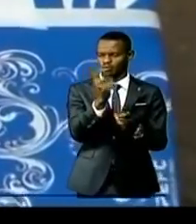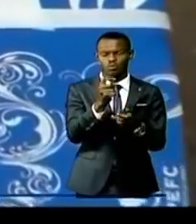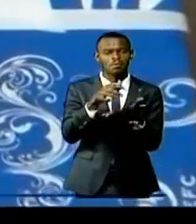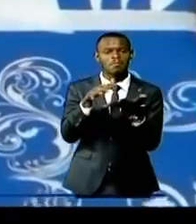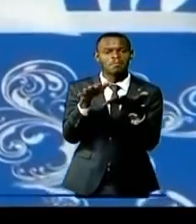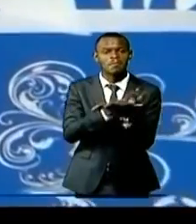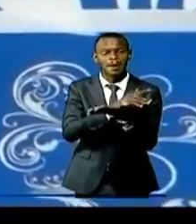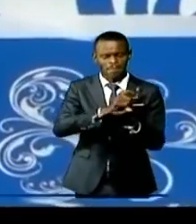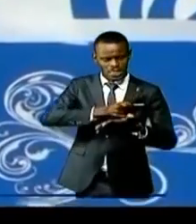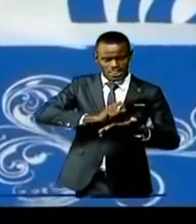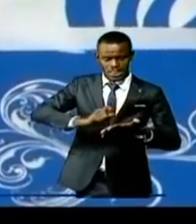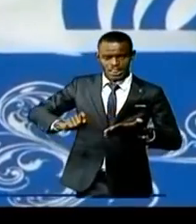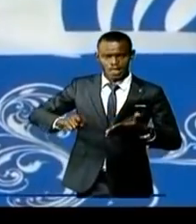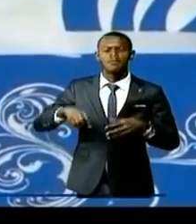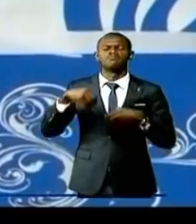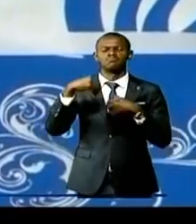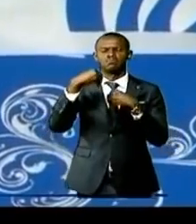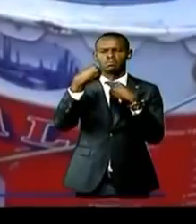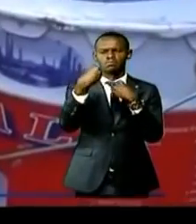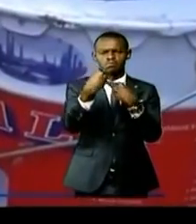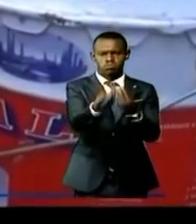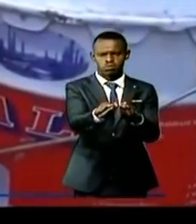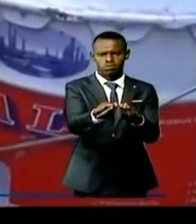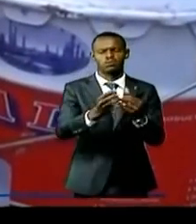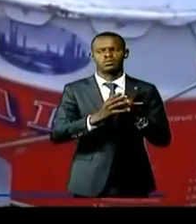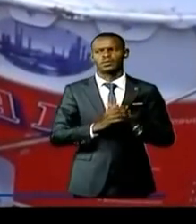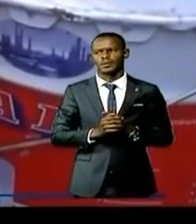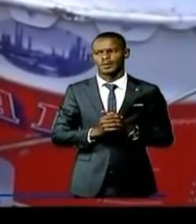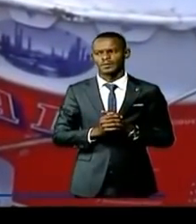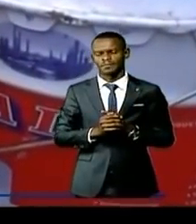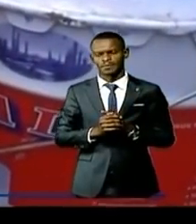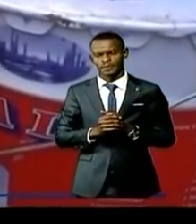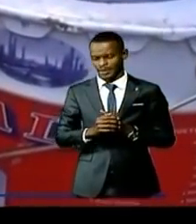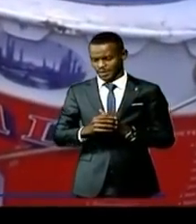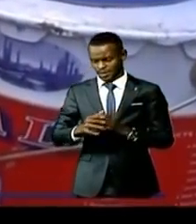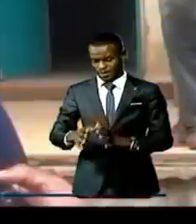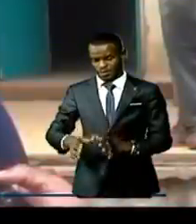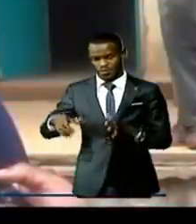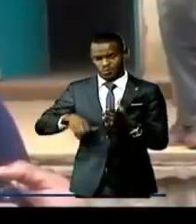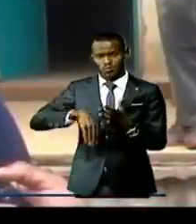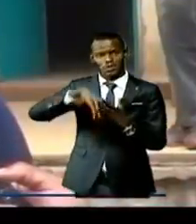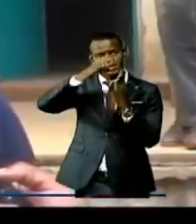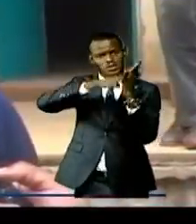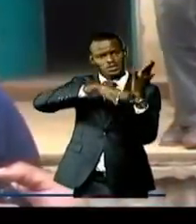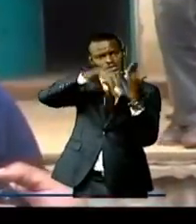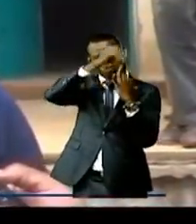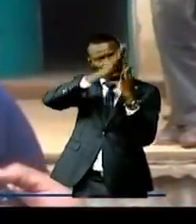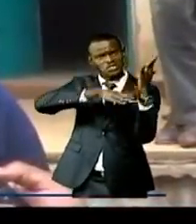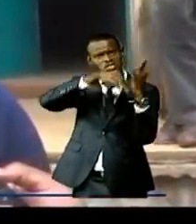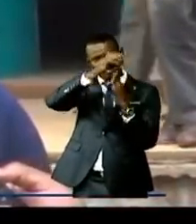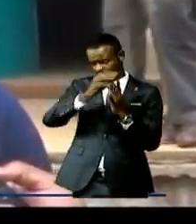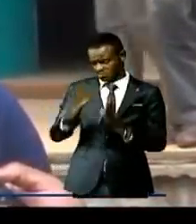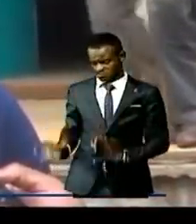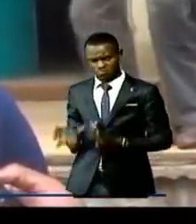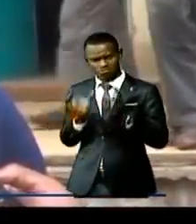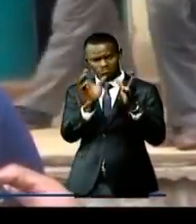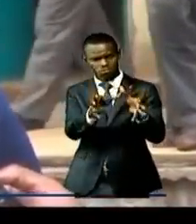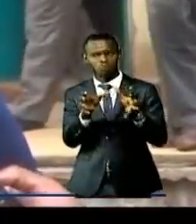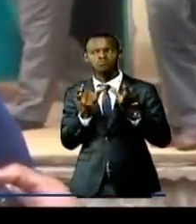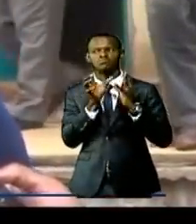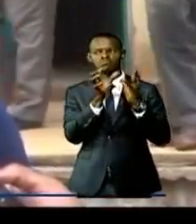de carburant ainsi que des boîtes de peinture à huile. C'est juste à